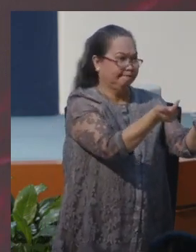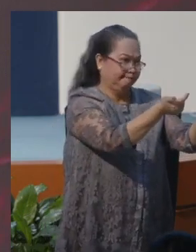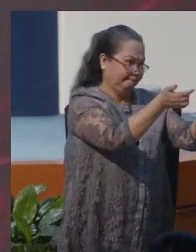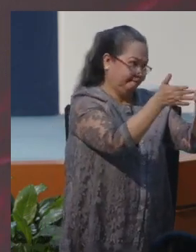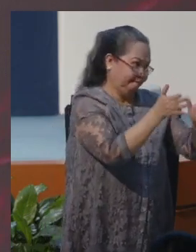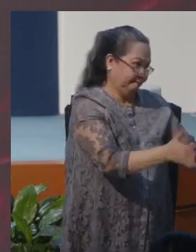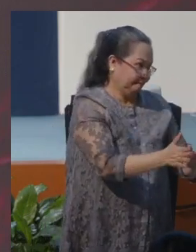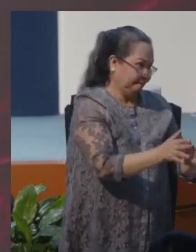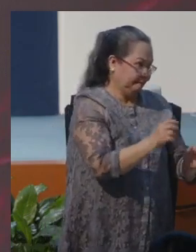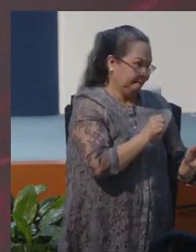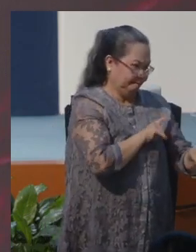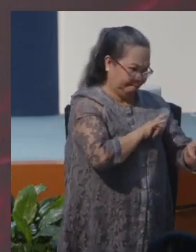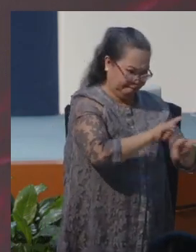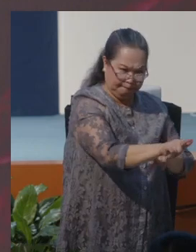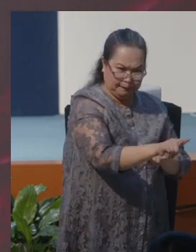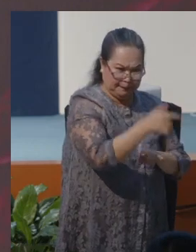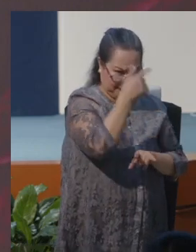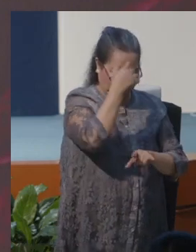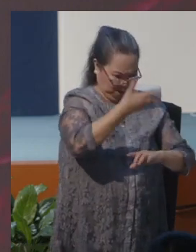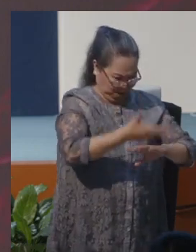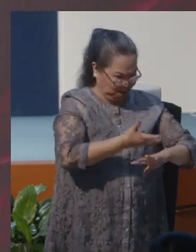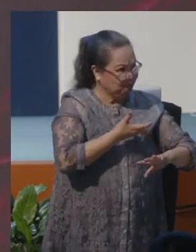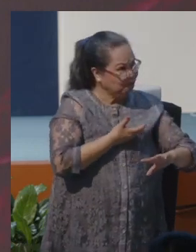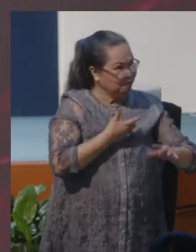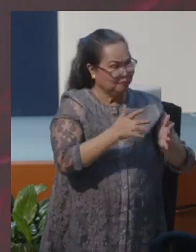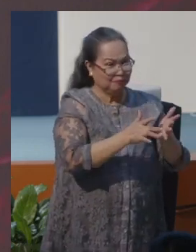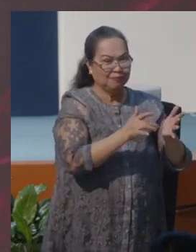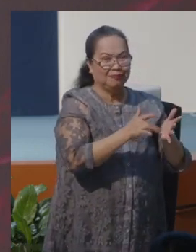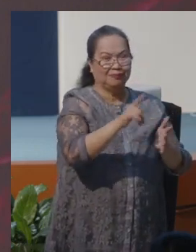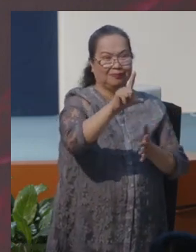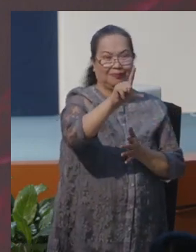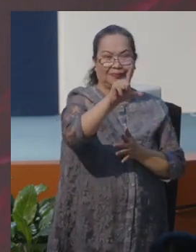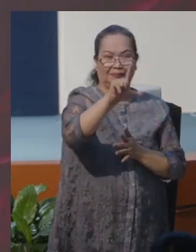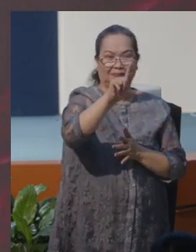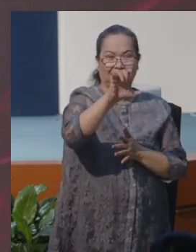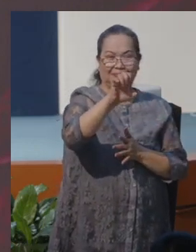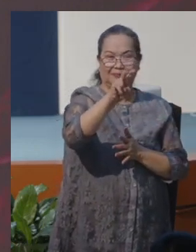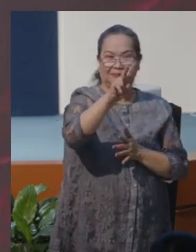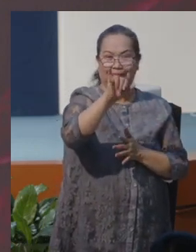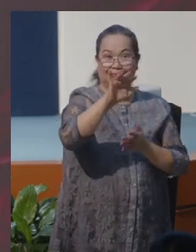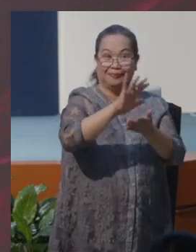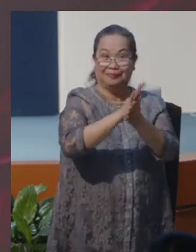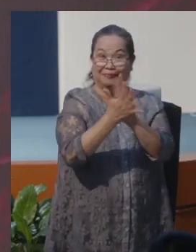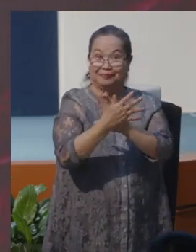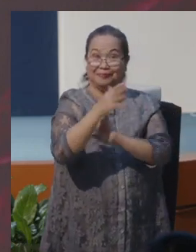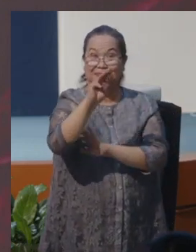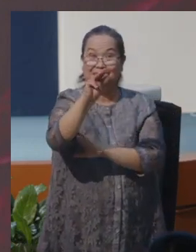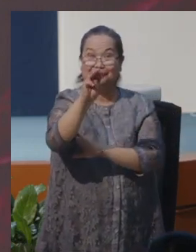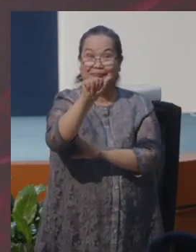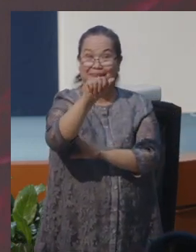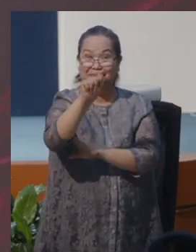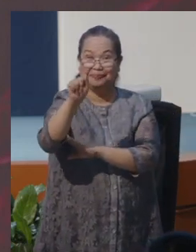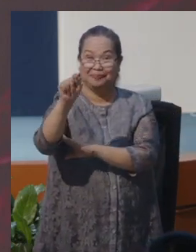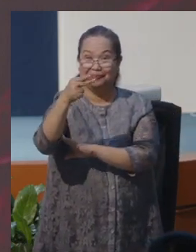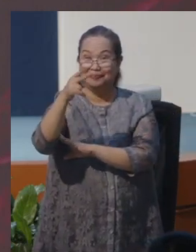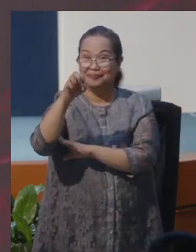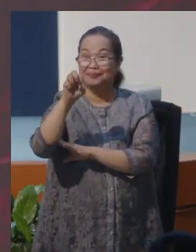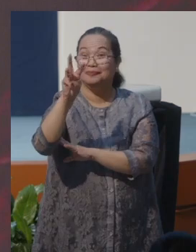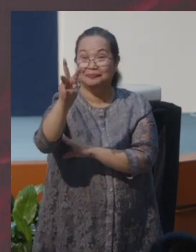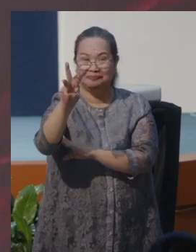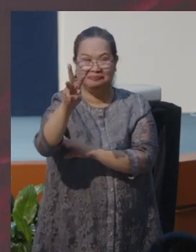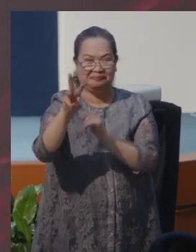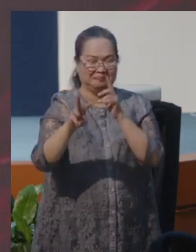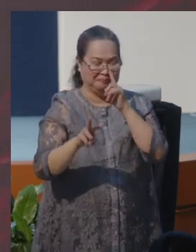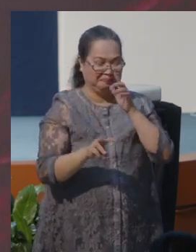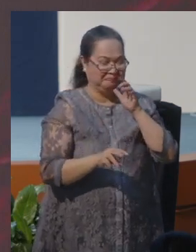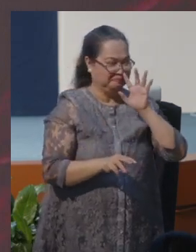tinataguri ang traidor ng bayang Israel, si Levi. At kung saan nakita natin na hindi lang siya tumalikod sa